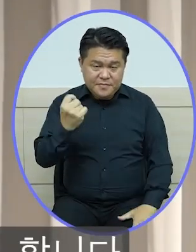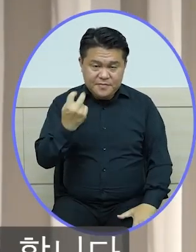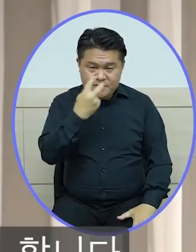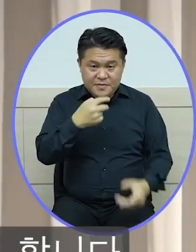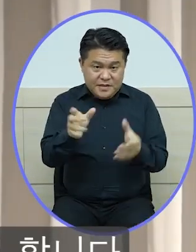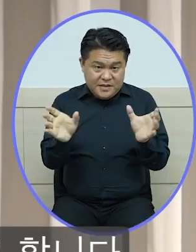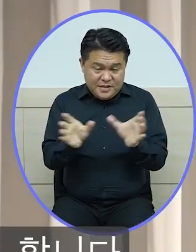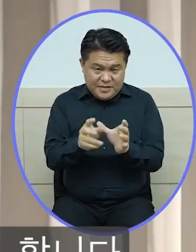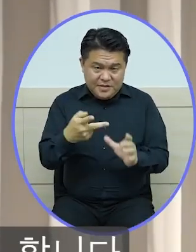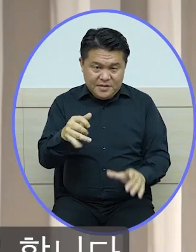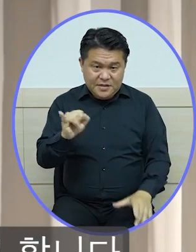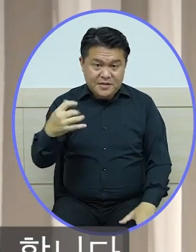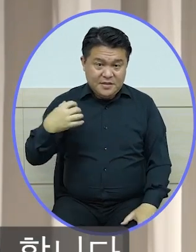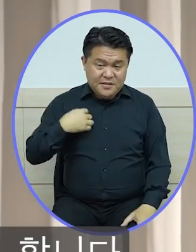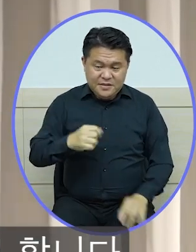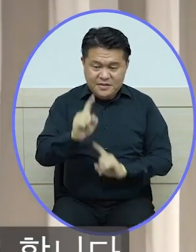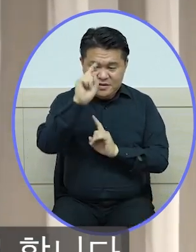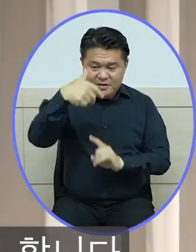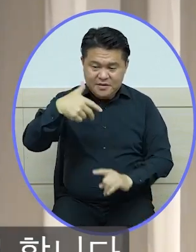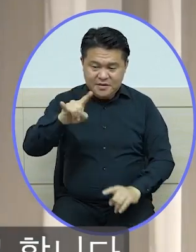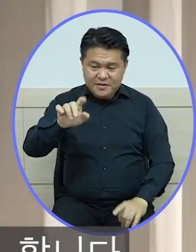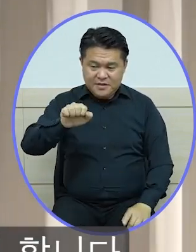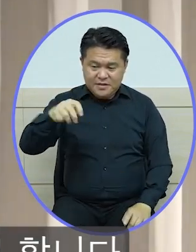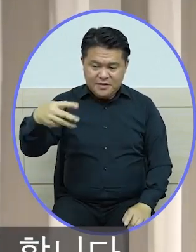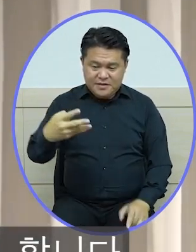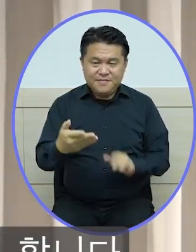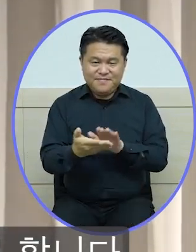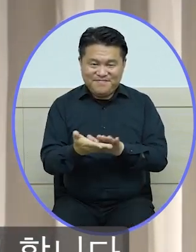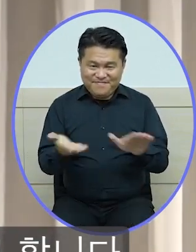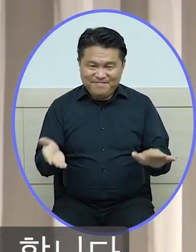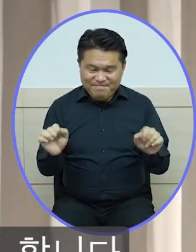IT관리팀 이재필 대리라고 합니다.